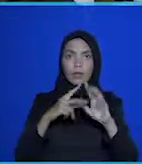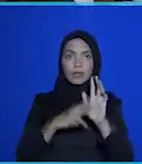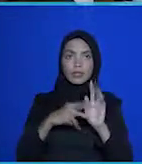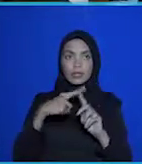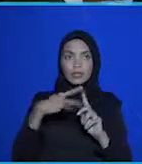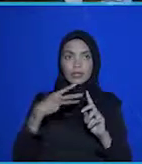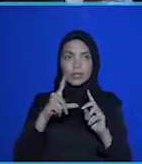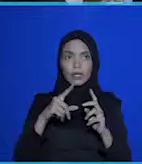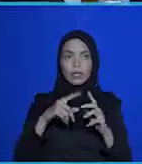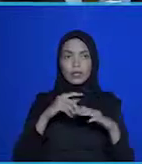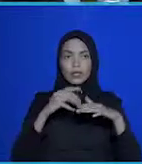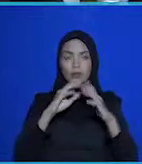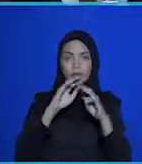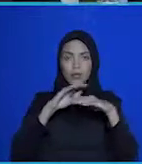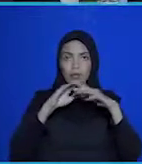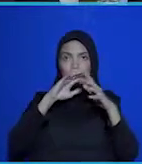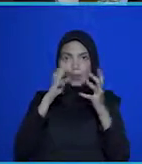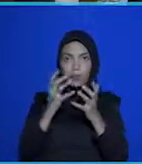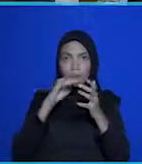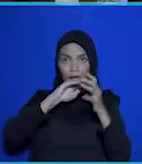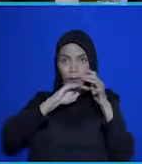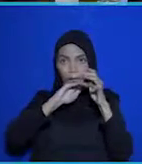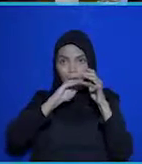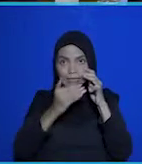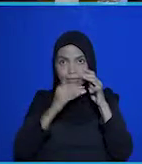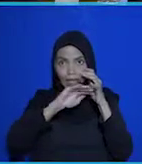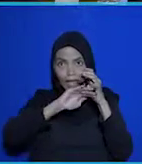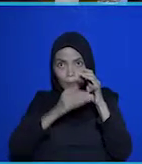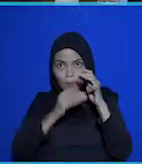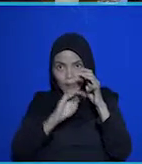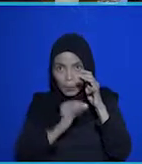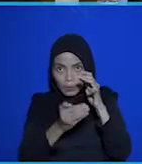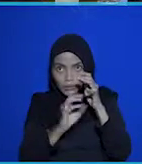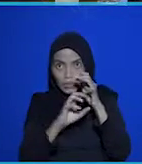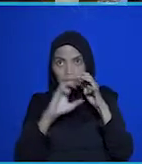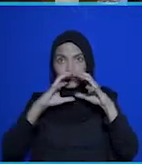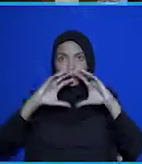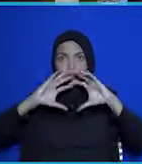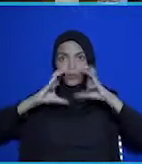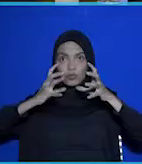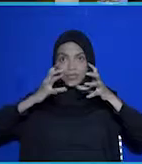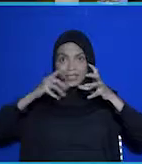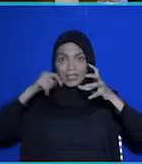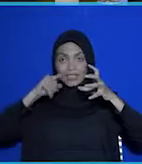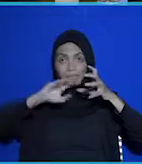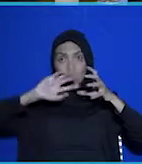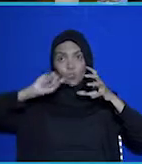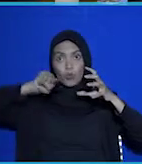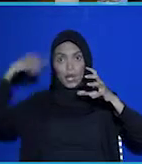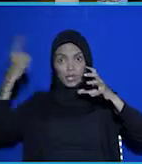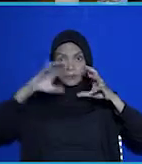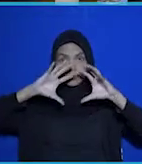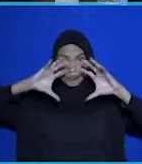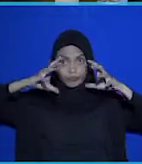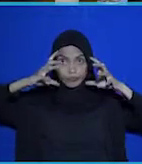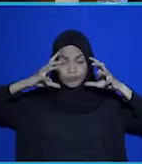atau mantel, astenosfer itu bagian luar, lalu di dalamnya ada, jadi tadi ada kulit,